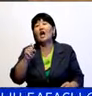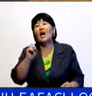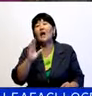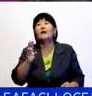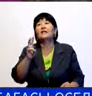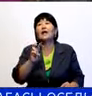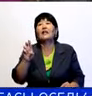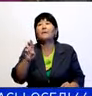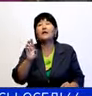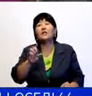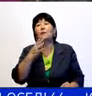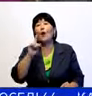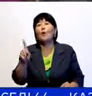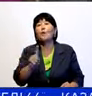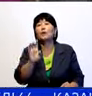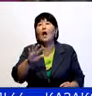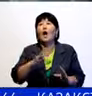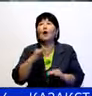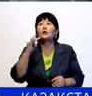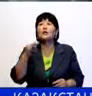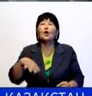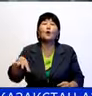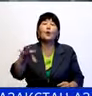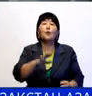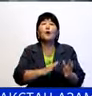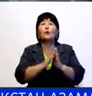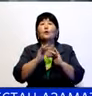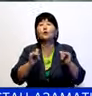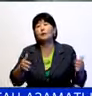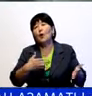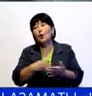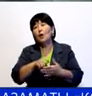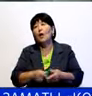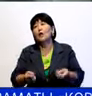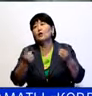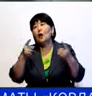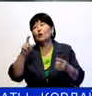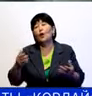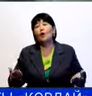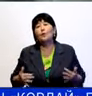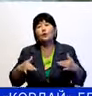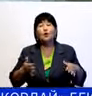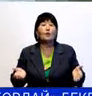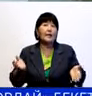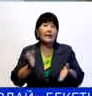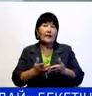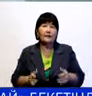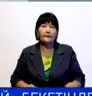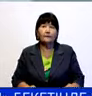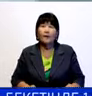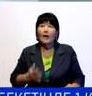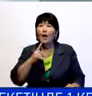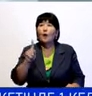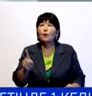Бекежанов атындағы музейге барып, ауданның тарихы және өңірдің өсіп өркендеуіне үлес қосқан тау тұлғалардың өмір жолымен танысты. Музейлер өте